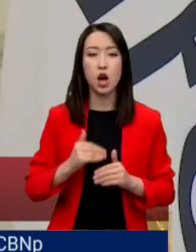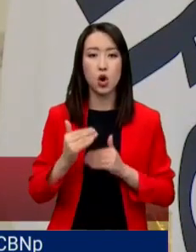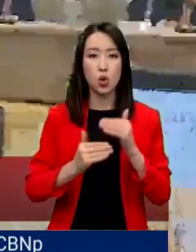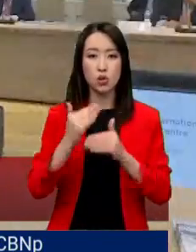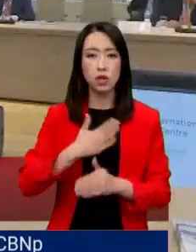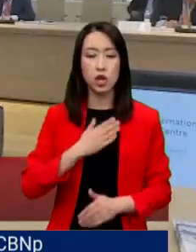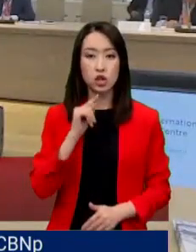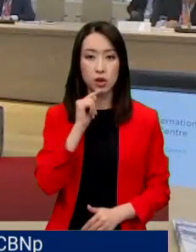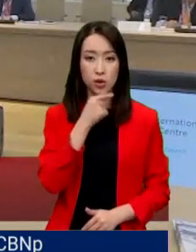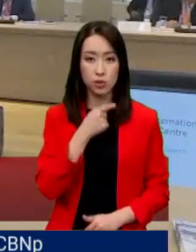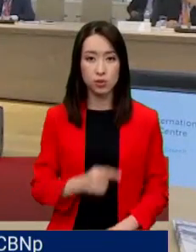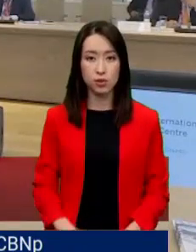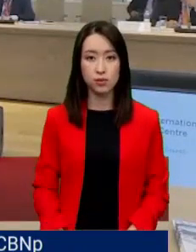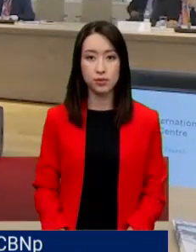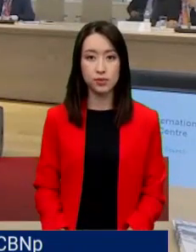нашей экономики.